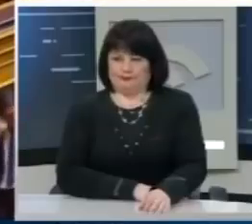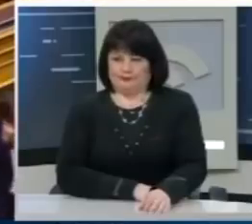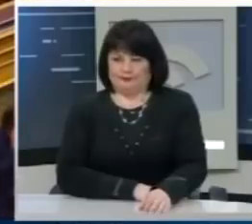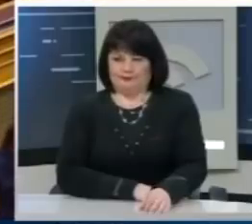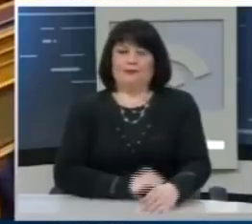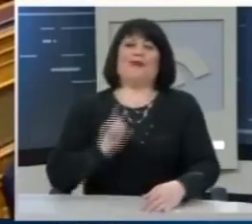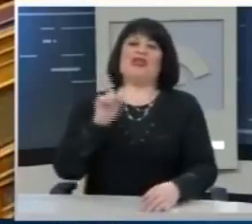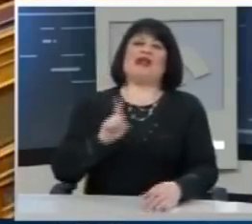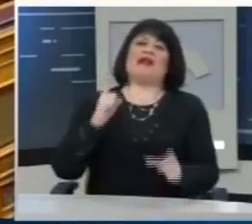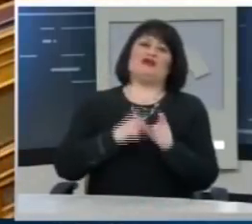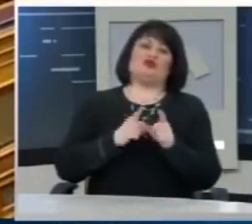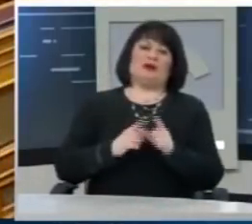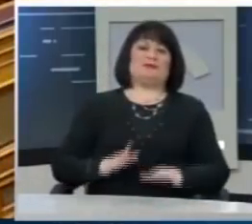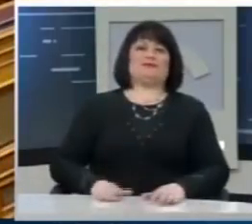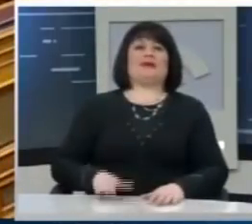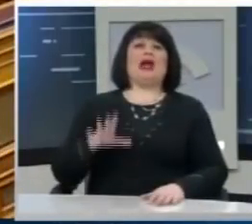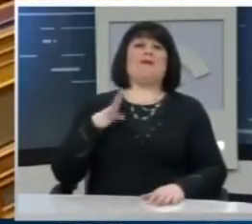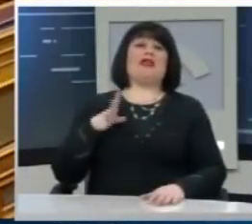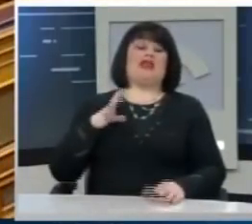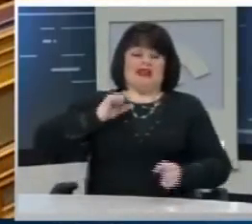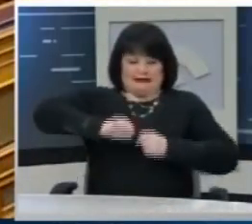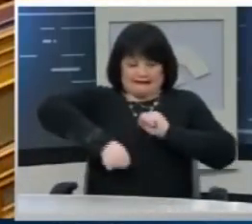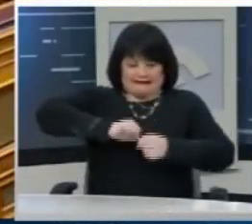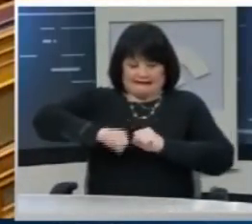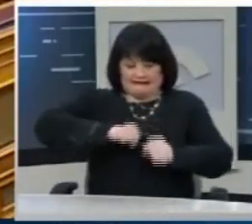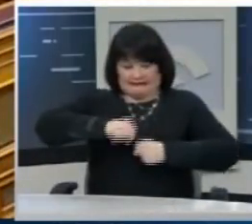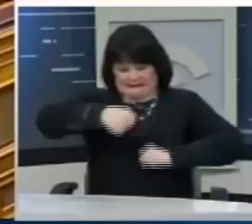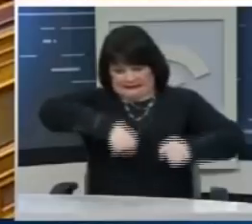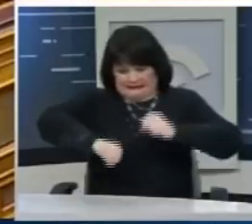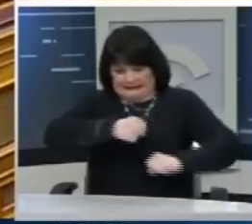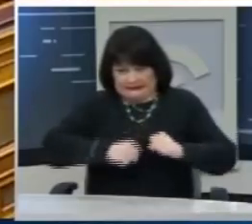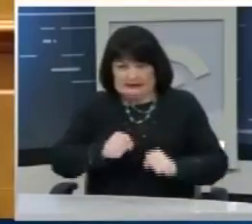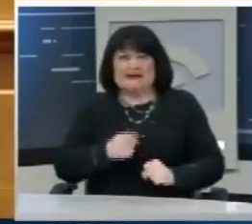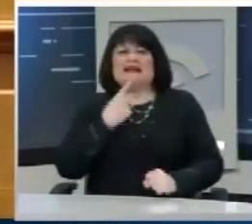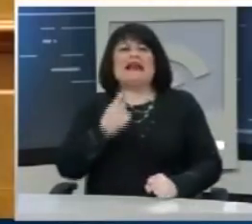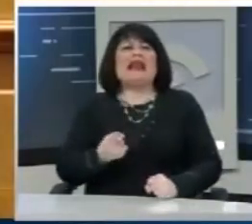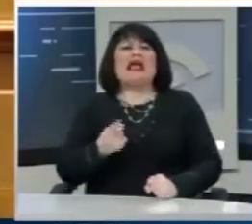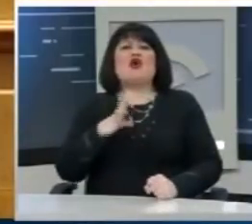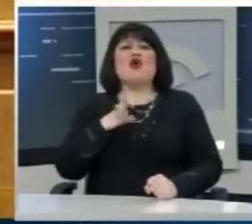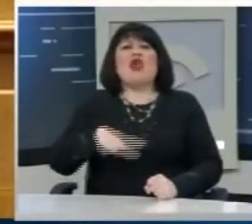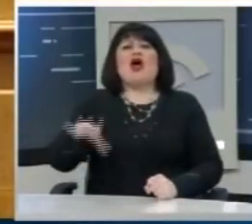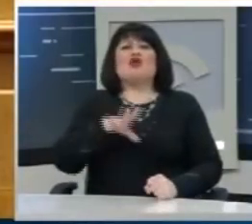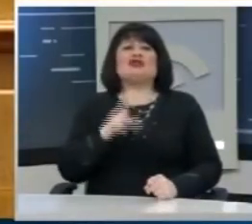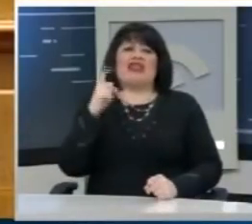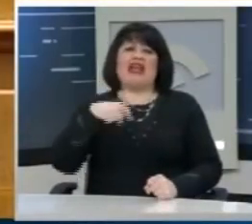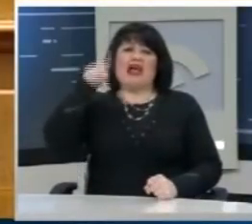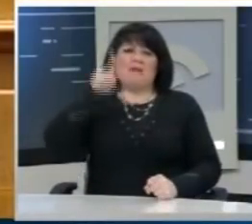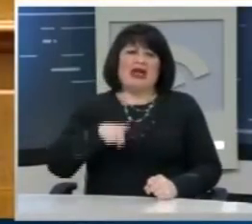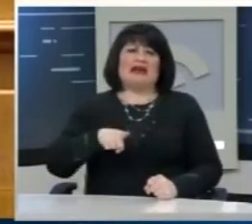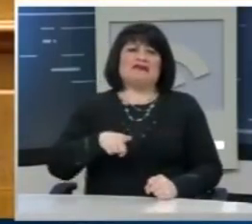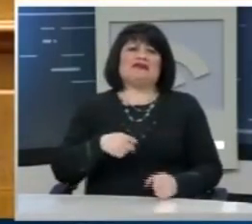Όποιος δεν θέλει να ζυμώσει, 10 μέρες κοσκινίζει, λέει ο λαός. Αυτό ακριβώς κάνουν